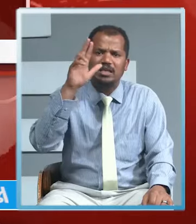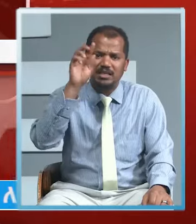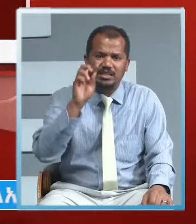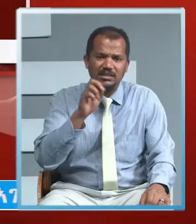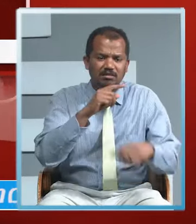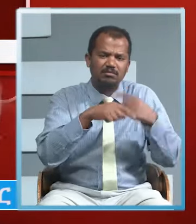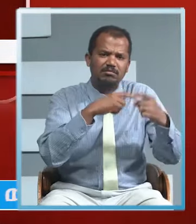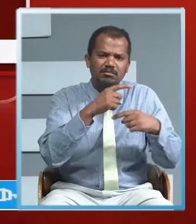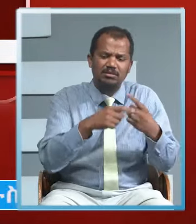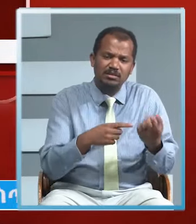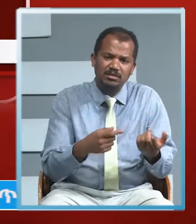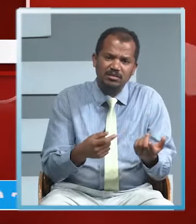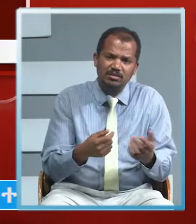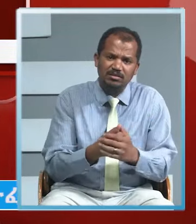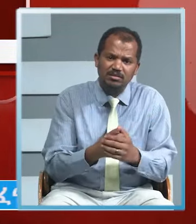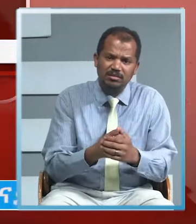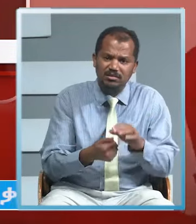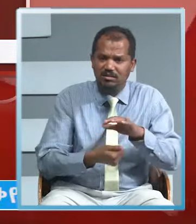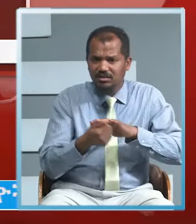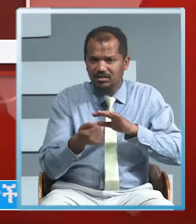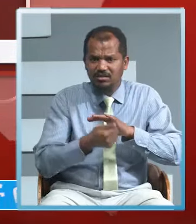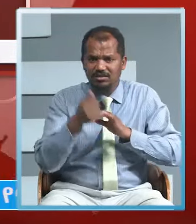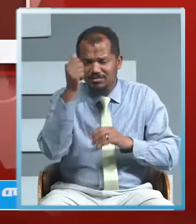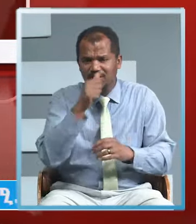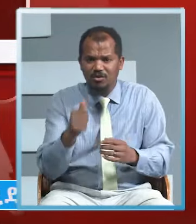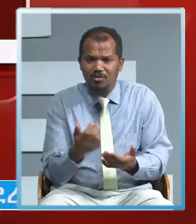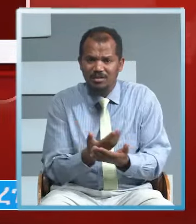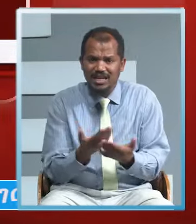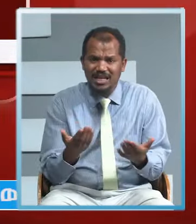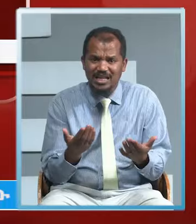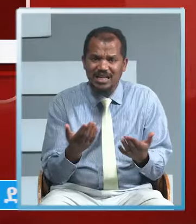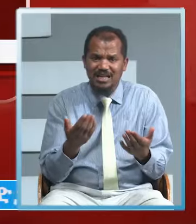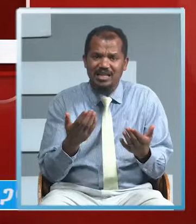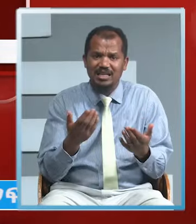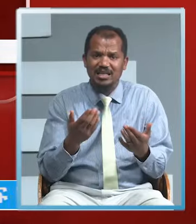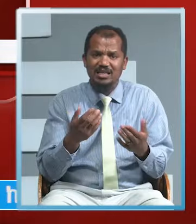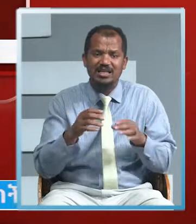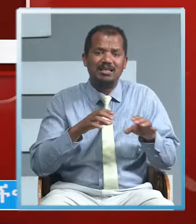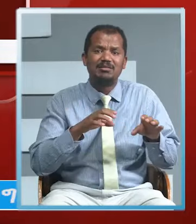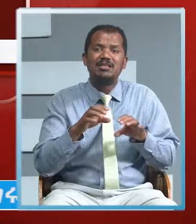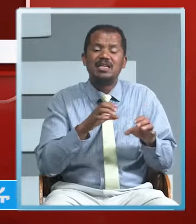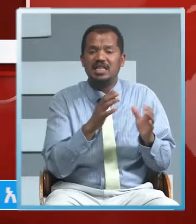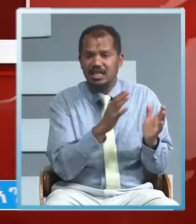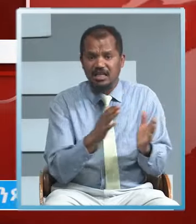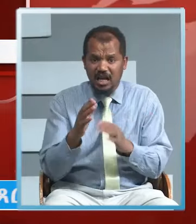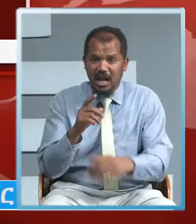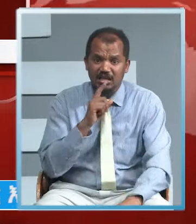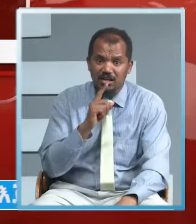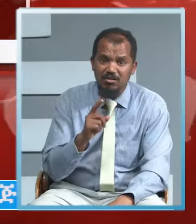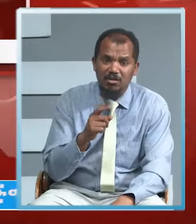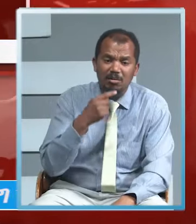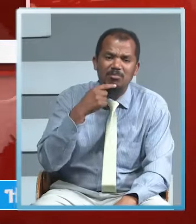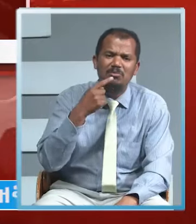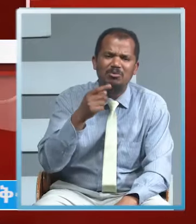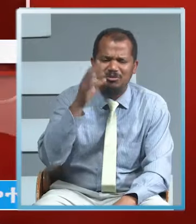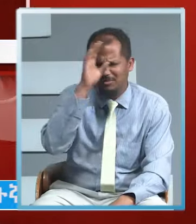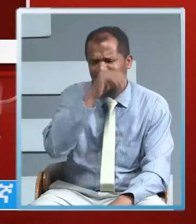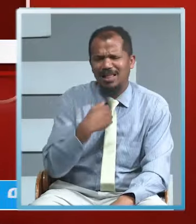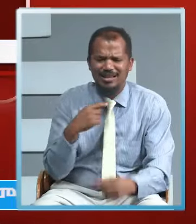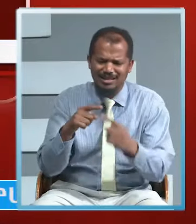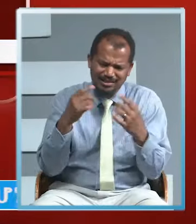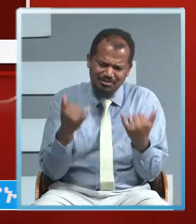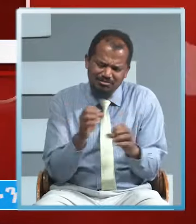ስንጠይቅ ደግሞ የጤና መድን ዞን ላይ ለስደተኛ ማንኛውም ነገር እርዳታም ያው ልናደርግ እየተጫጫውን ነው የሚሉት ግምት አለ። ግን